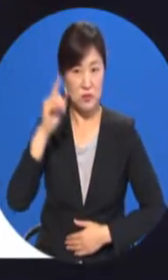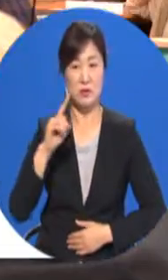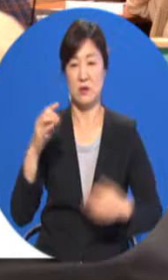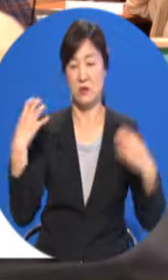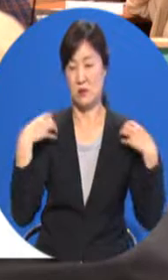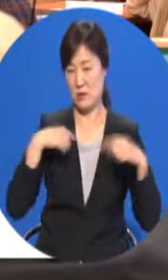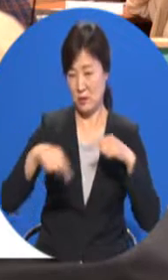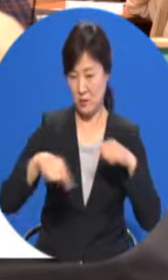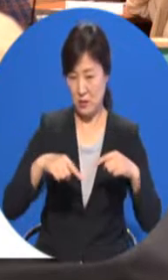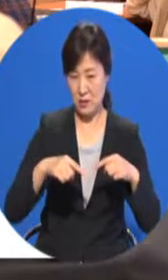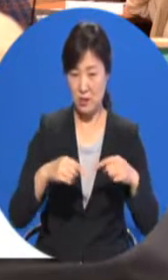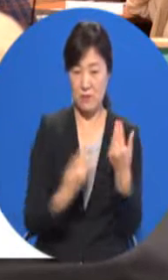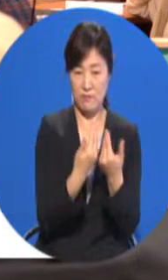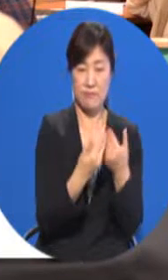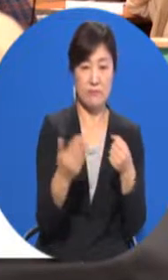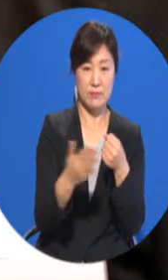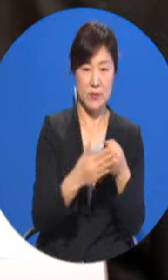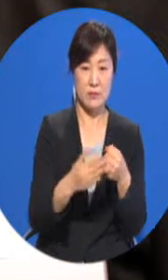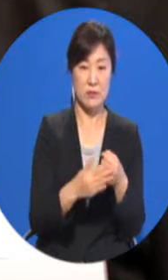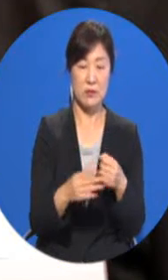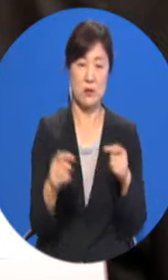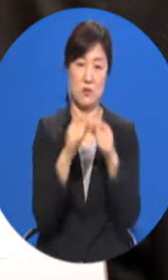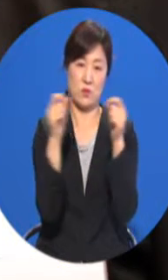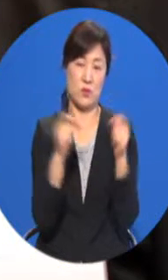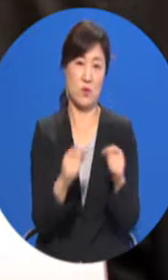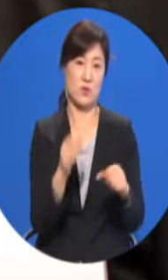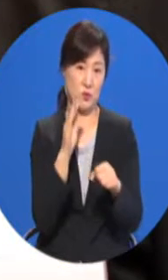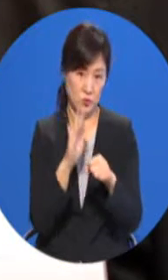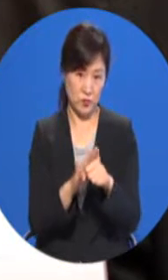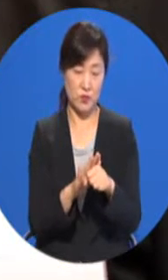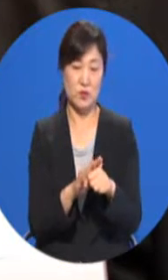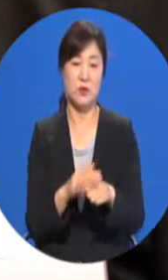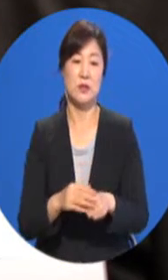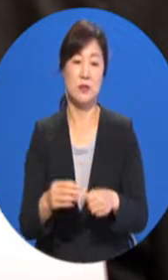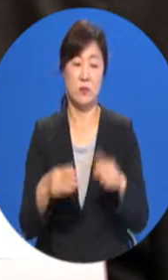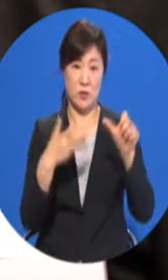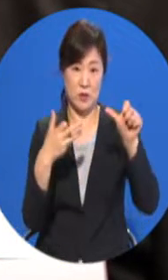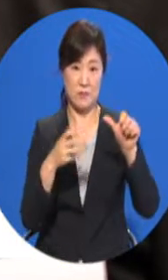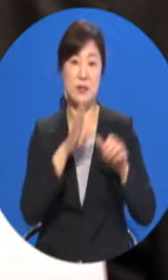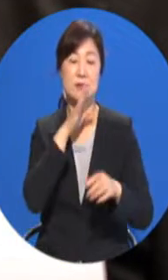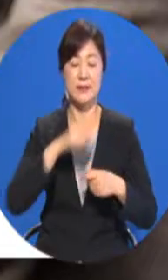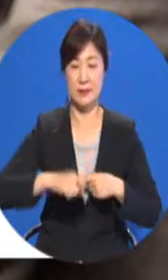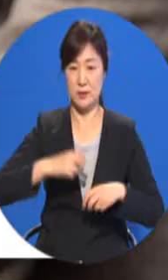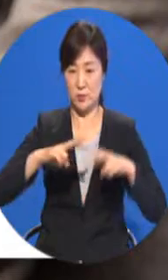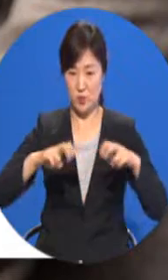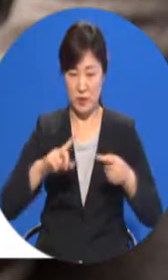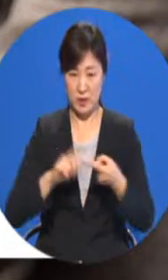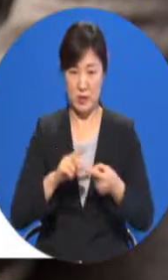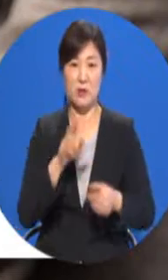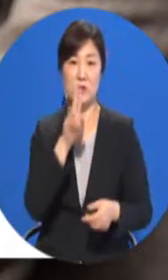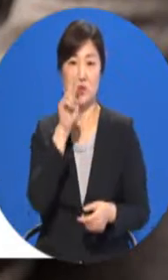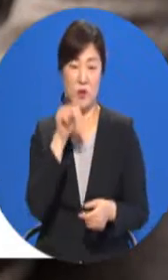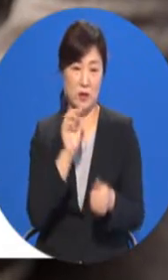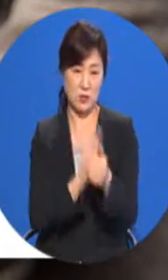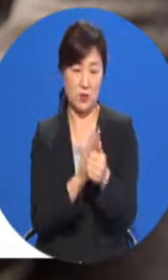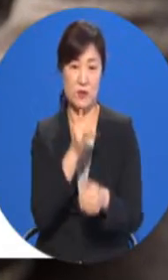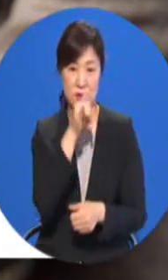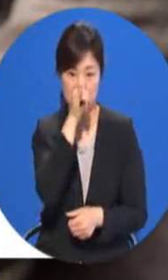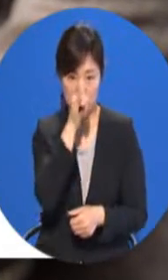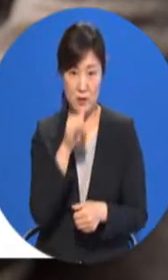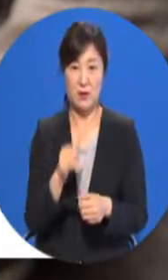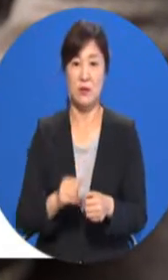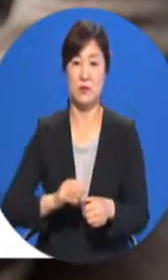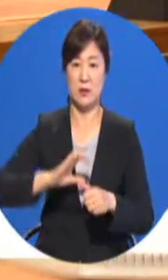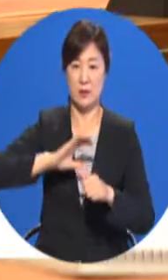역학관계로 꽉 막혀있는 5.18 진상규명에 유엔 인권위원회 차원에서 특별조사관을 보내 양민 학살 문제를 조사하는